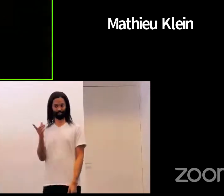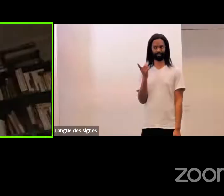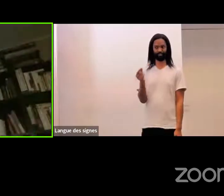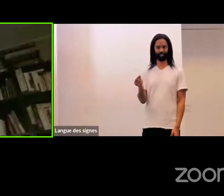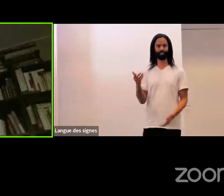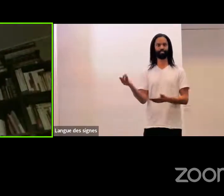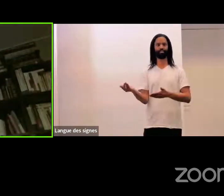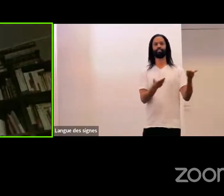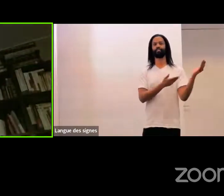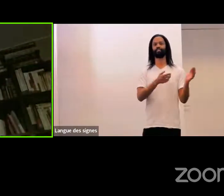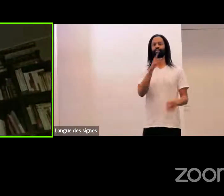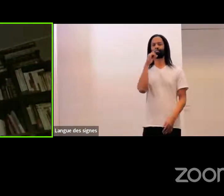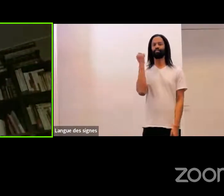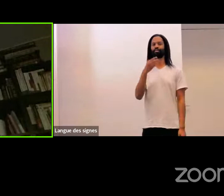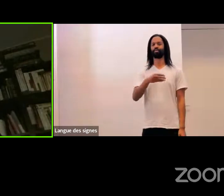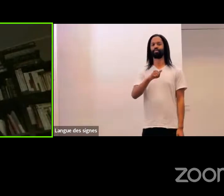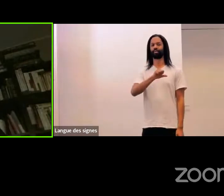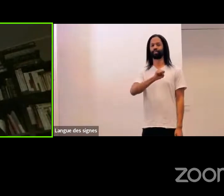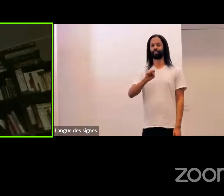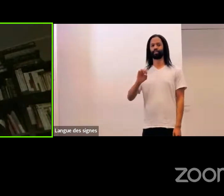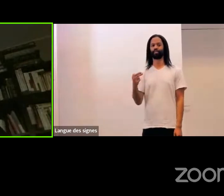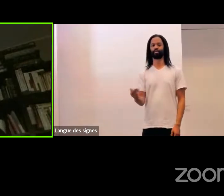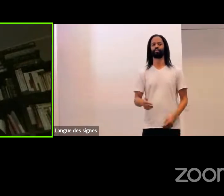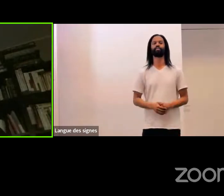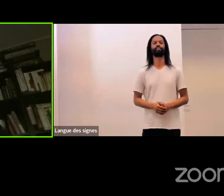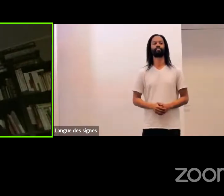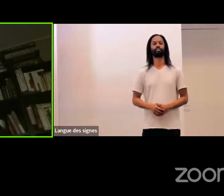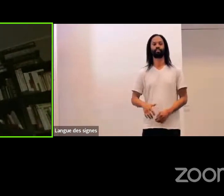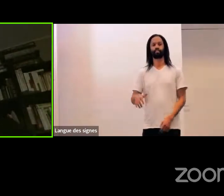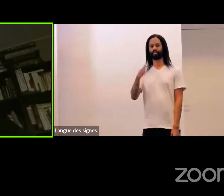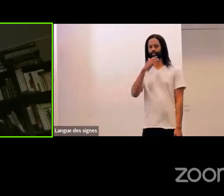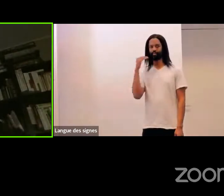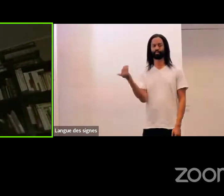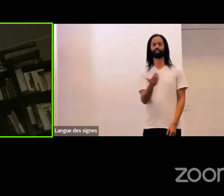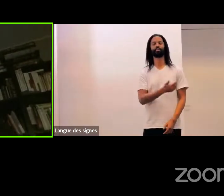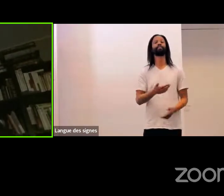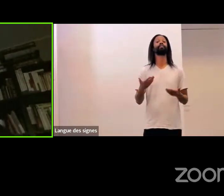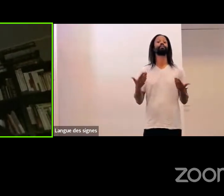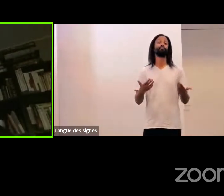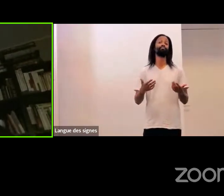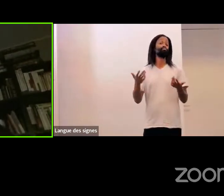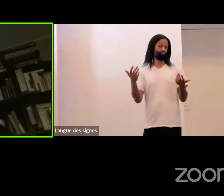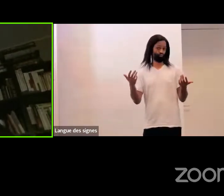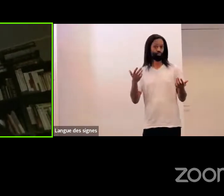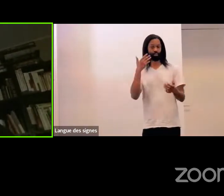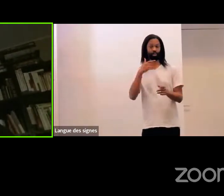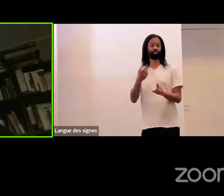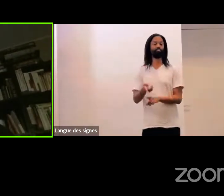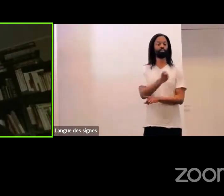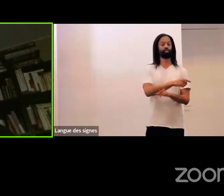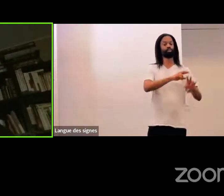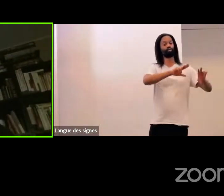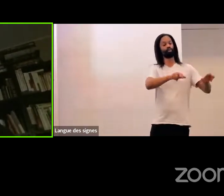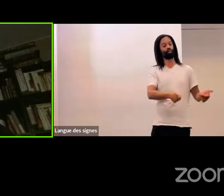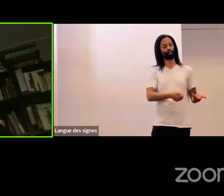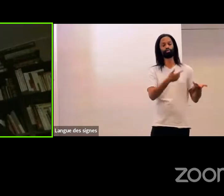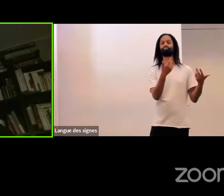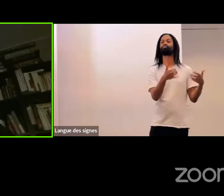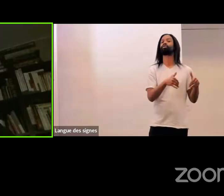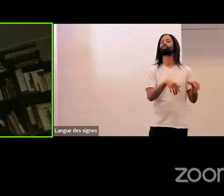Oui, bonjour à toutes et tous. Alors effectivement, il s'agit ici de renouveler une convention que nous avons avec Wikimedia